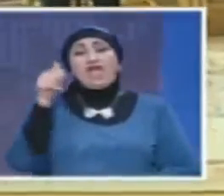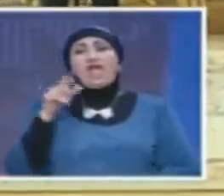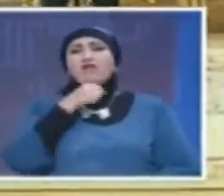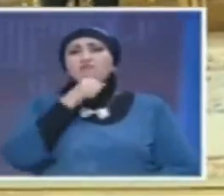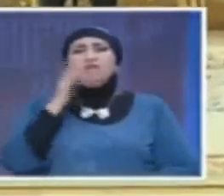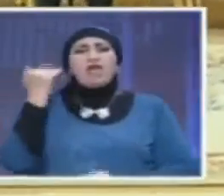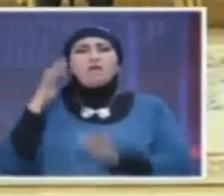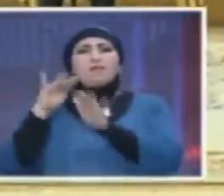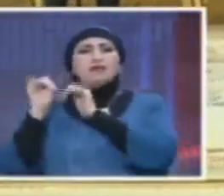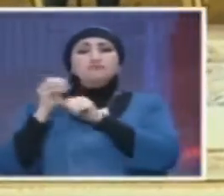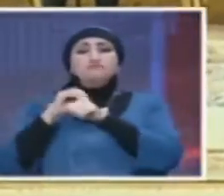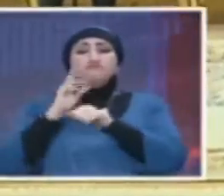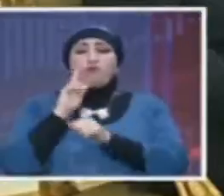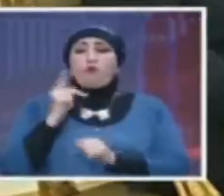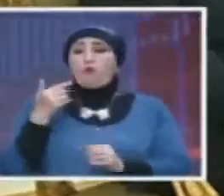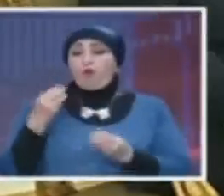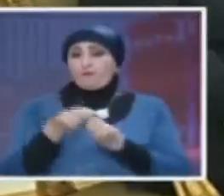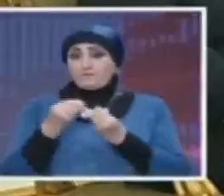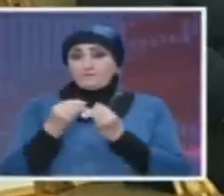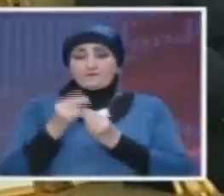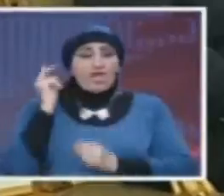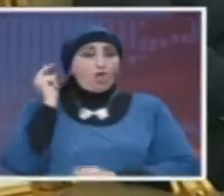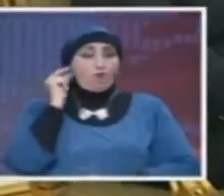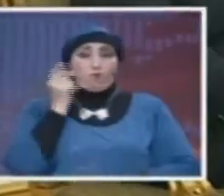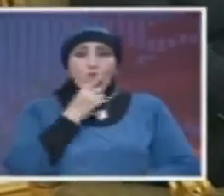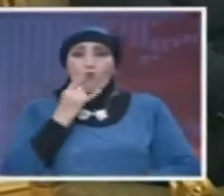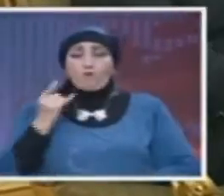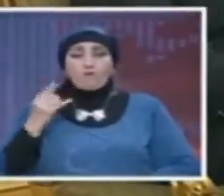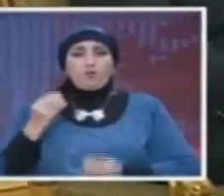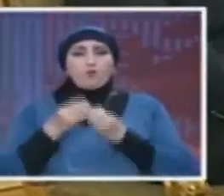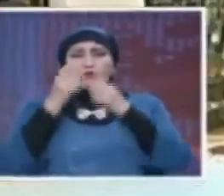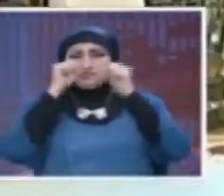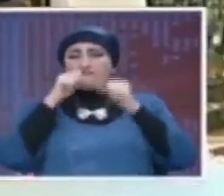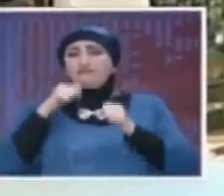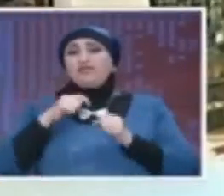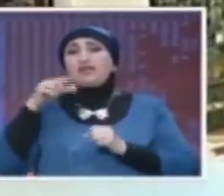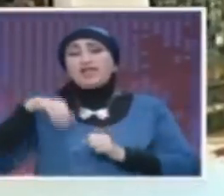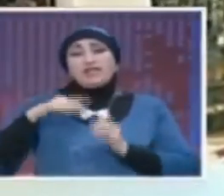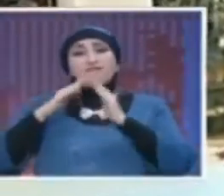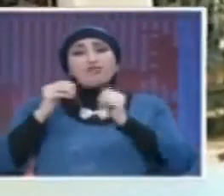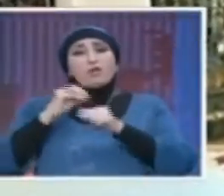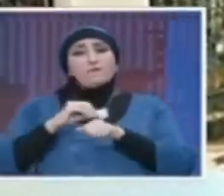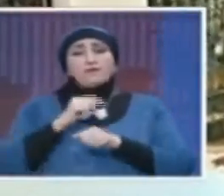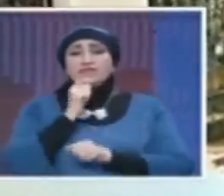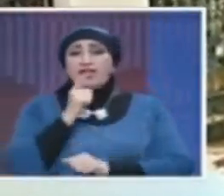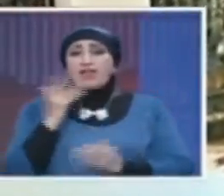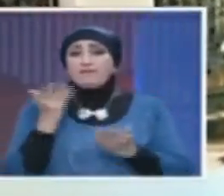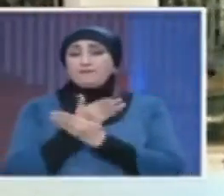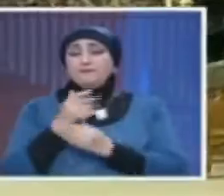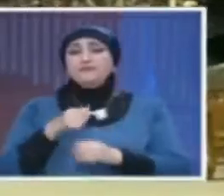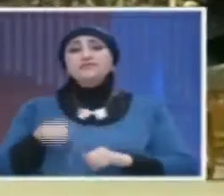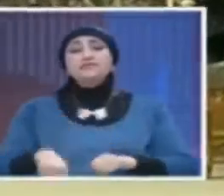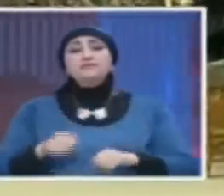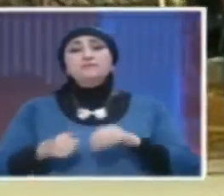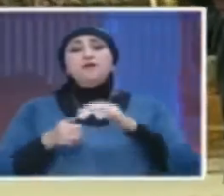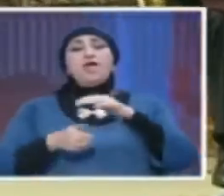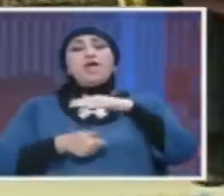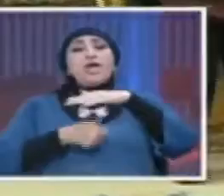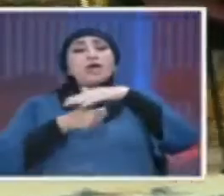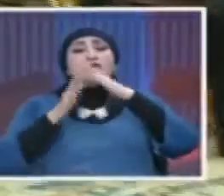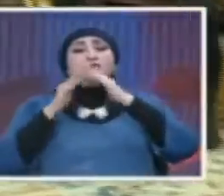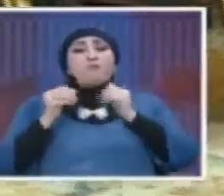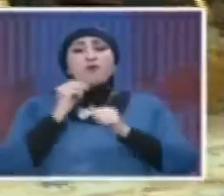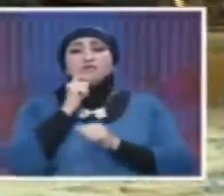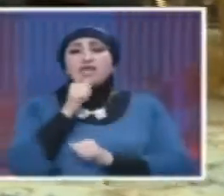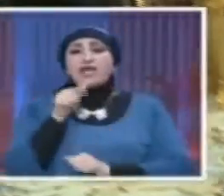كامل رئيس المخابرات العامة ومشاركة سفير ناميبيا بالقاهرة. المتحدث الرسمي باسم رئاسة الجمهورية صرح